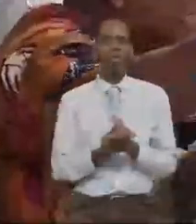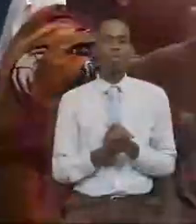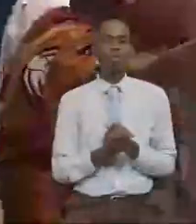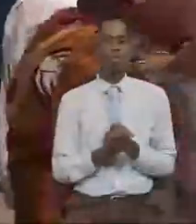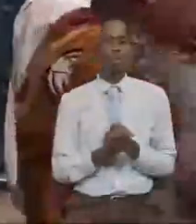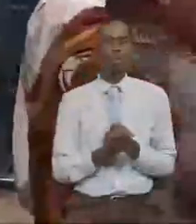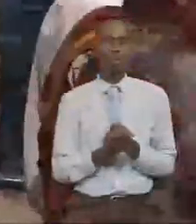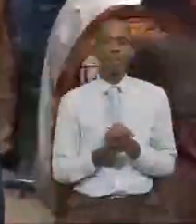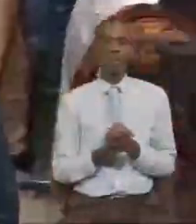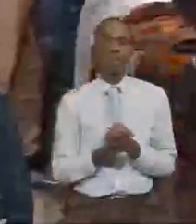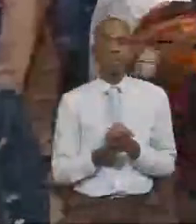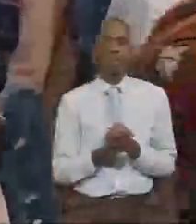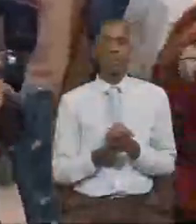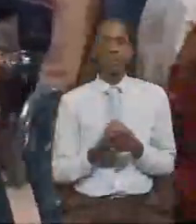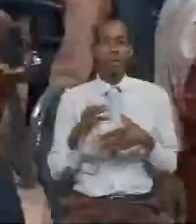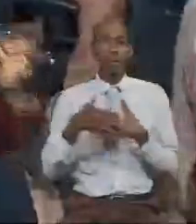Après être sauvé,